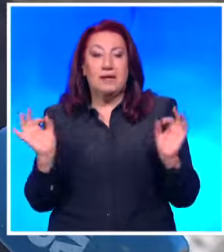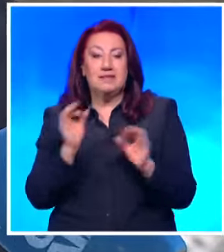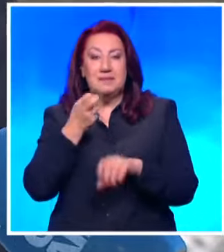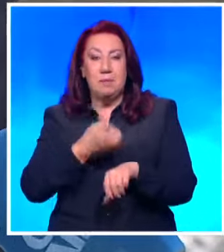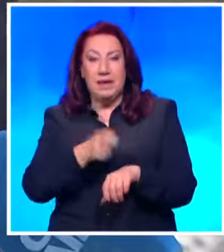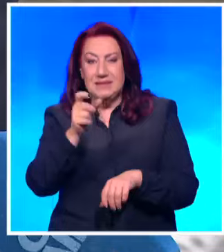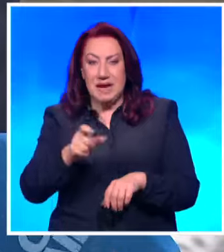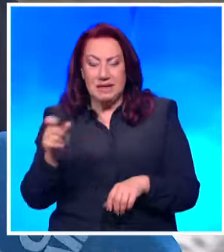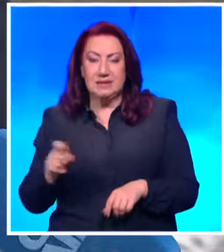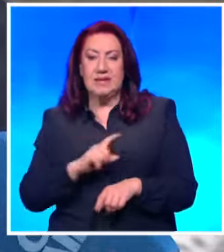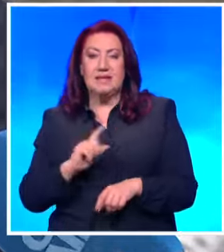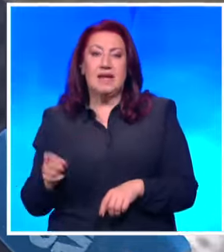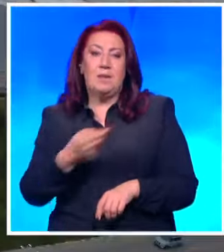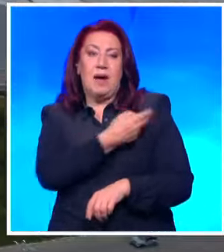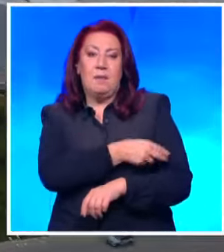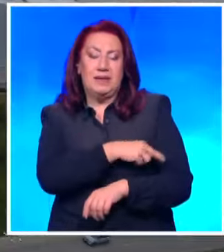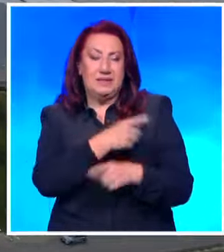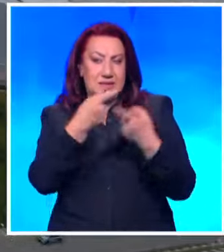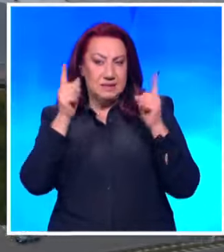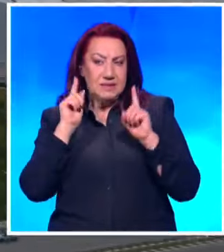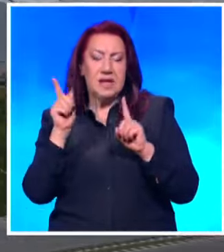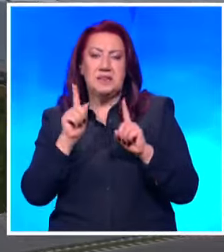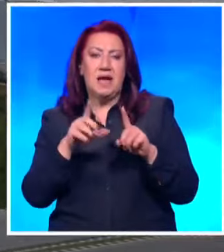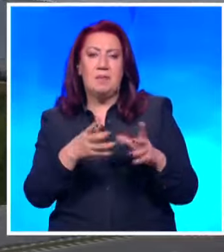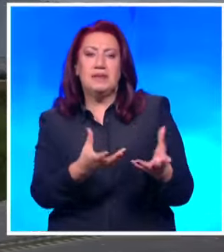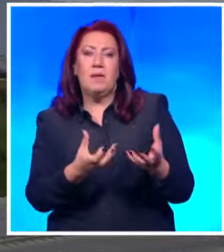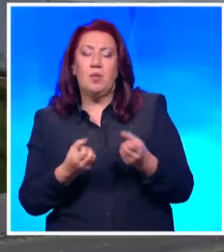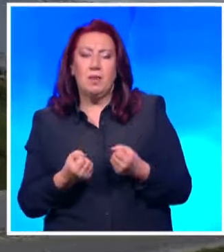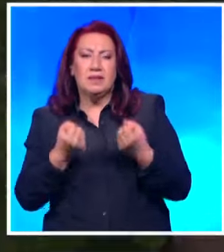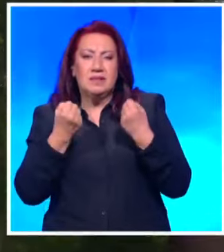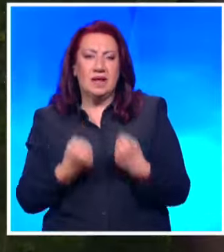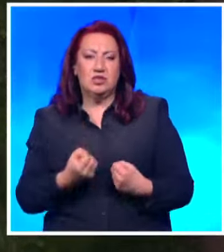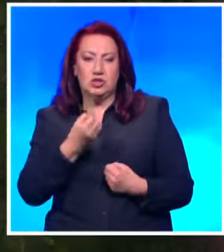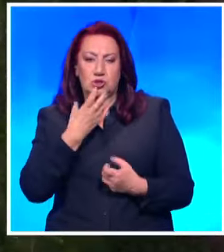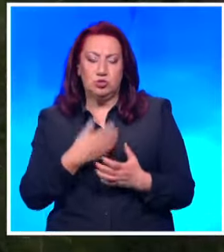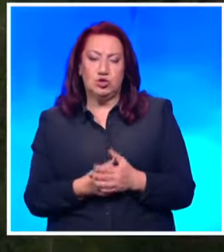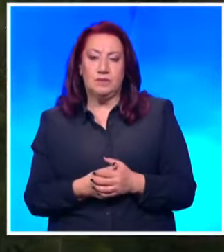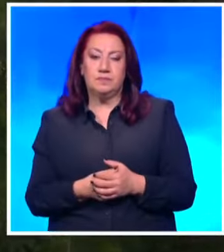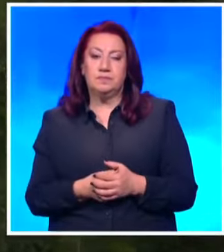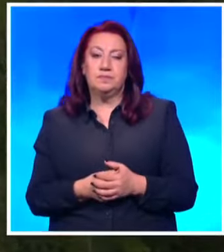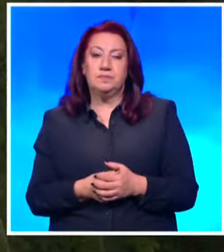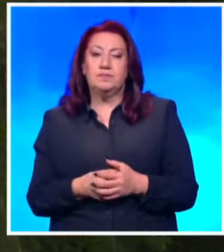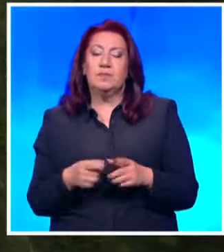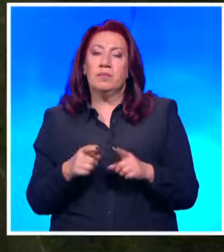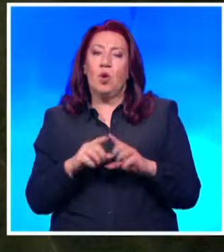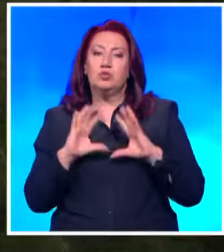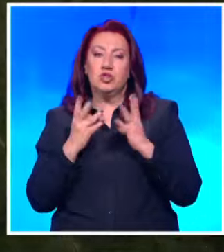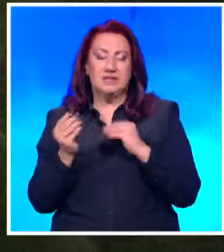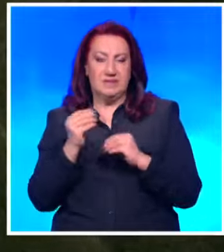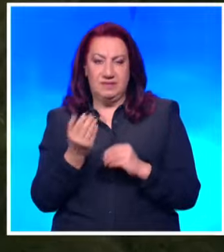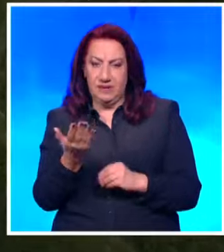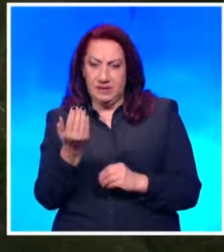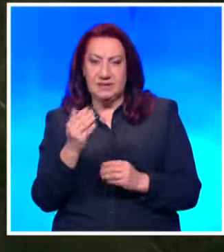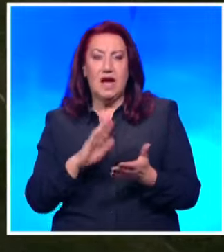няма да поемат тежките случаи, бъдете сигурни. Общественият съвет е изискал документите по въпроса с частната болница «Мама и аз». Защо всъщност тя